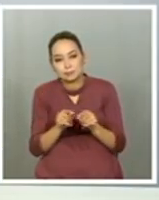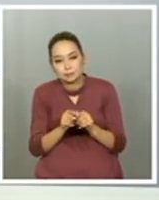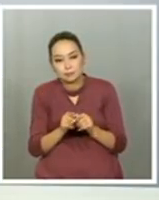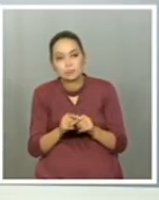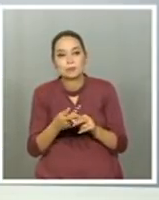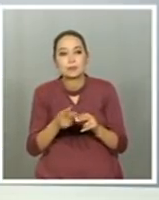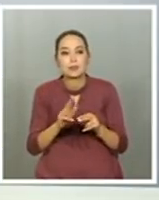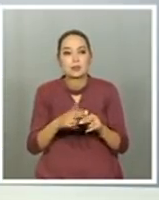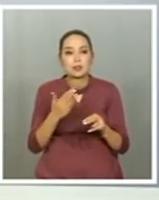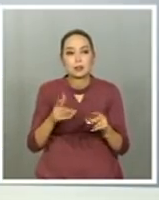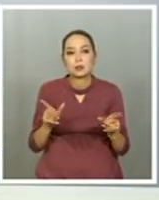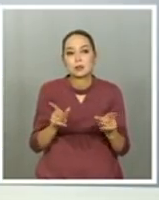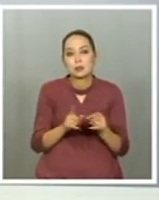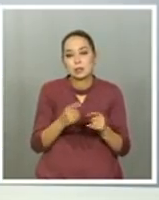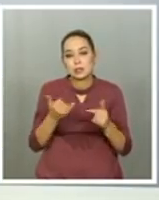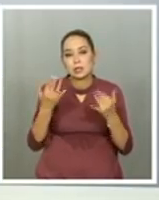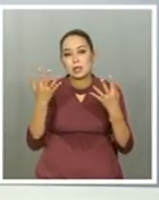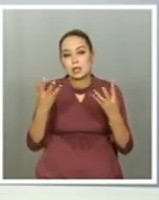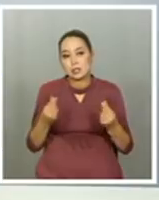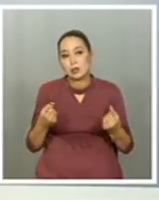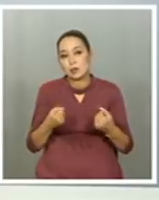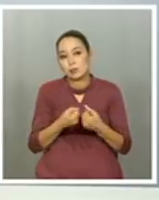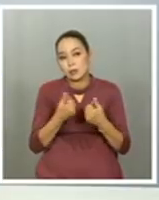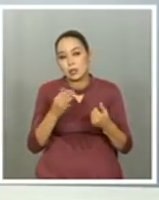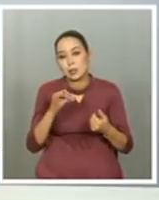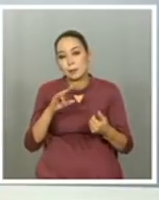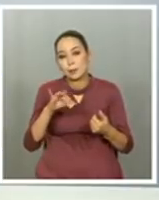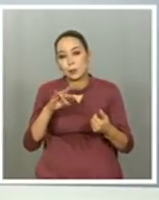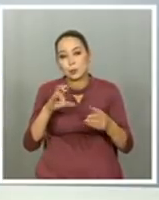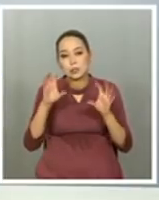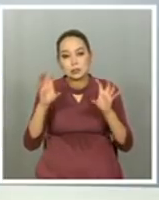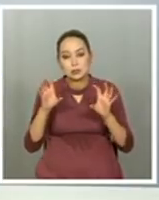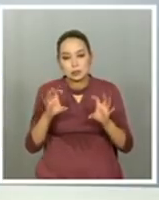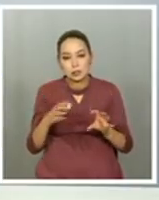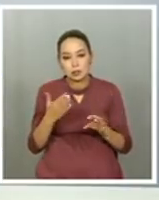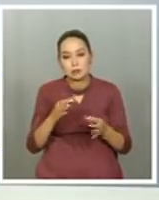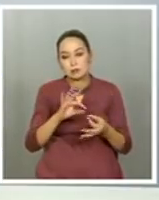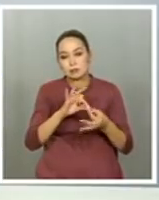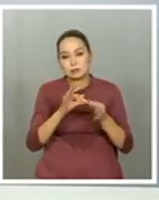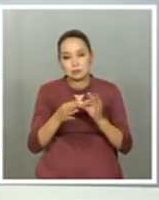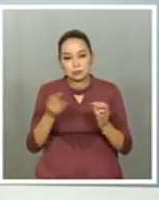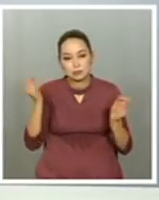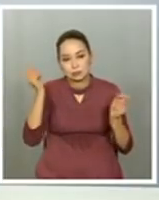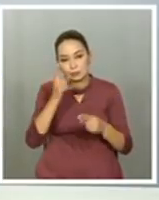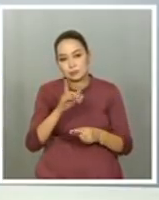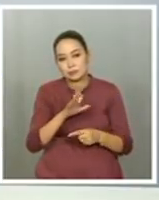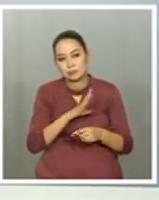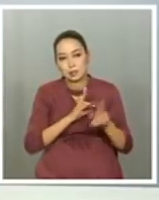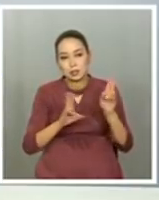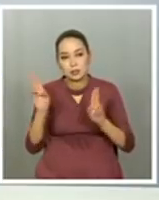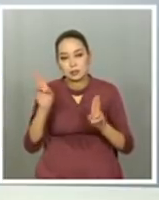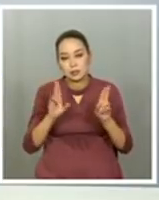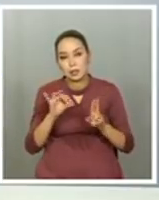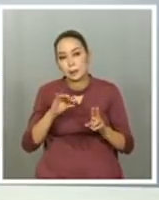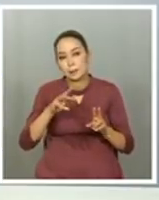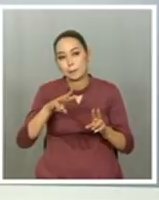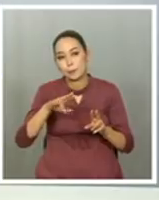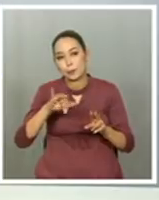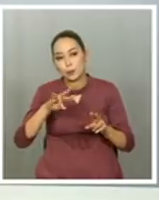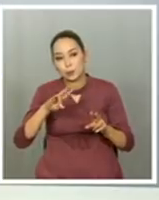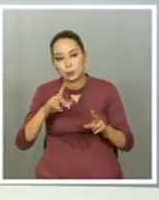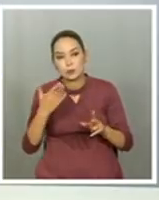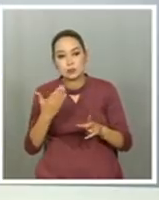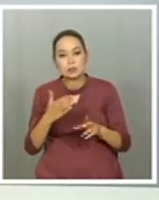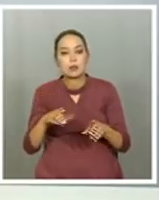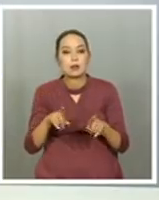серпімсіз соқтығысу кезіндегі импульс сақталу заңымен таныс болдық. Және осы импульс сақталу заңына есептер